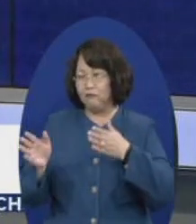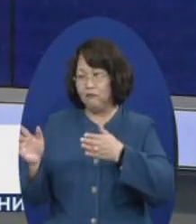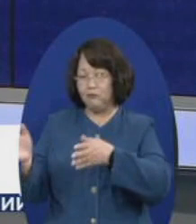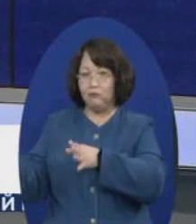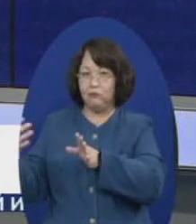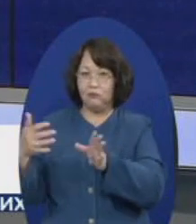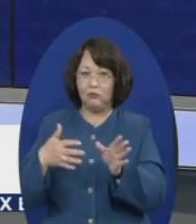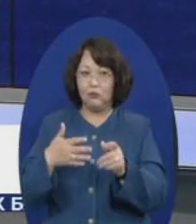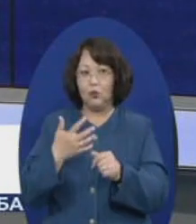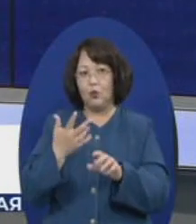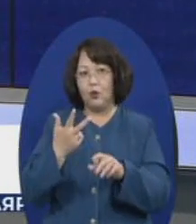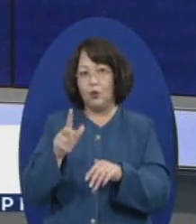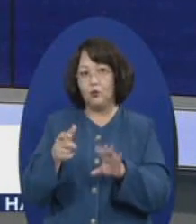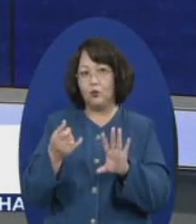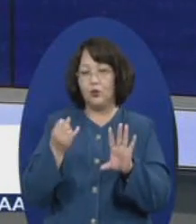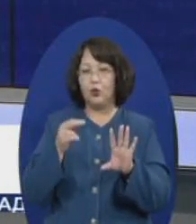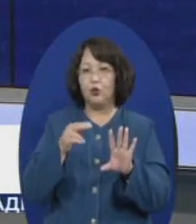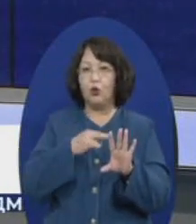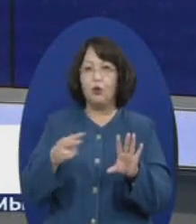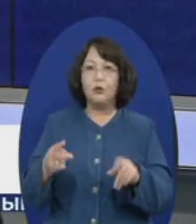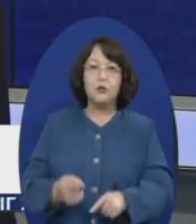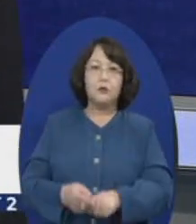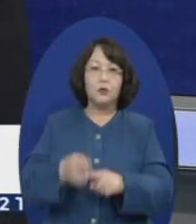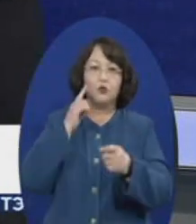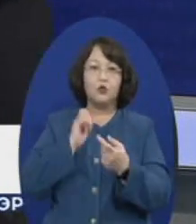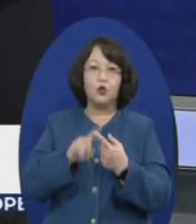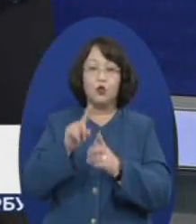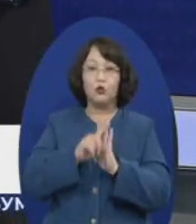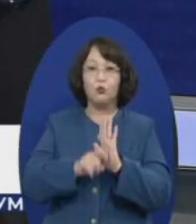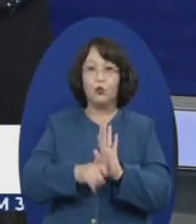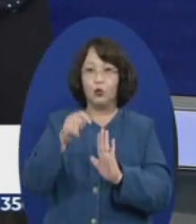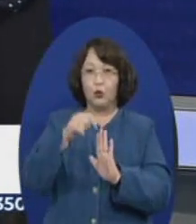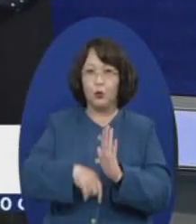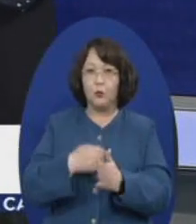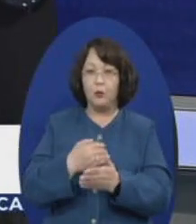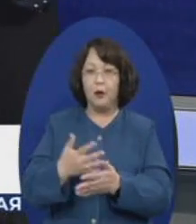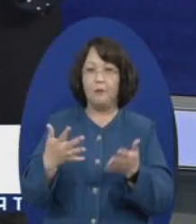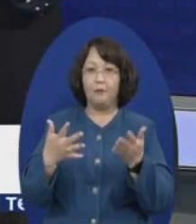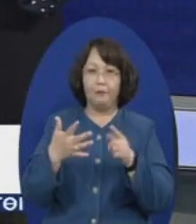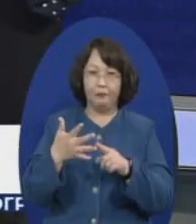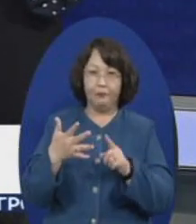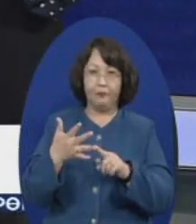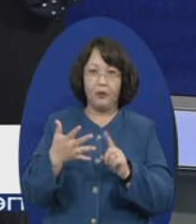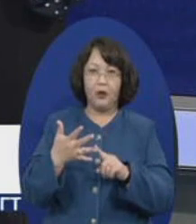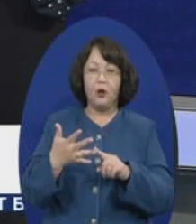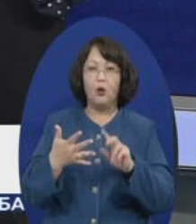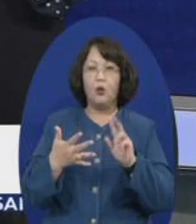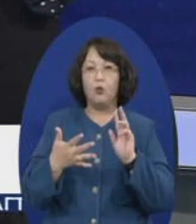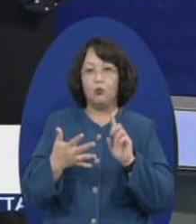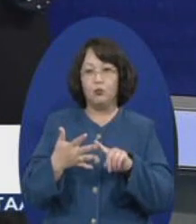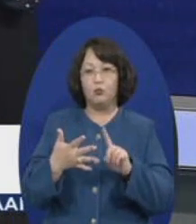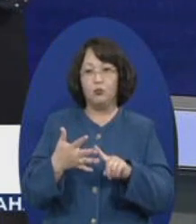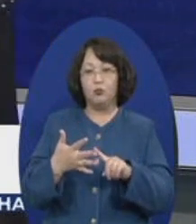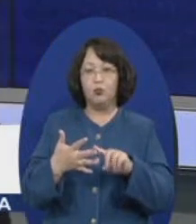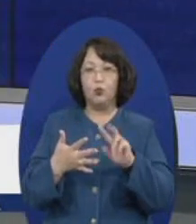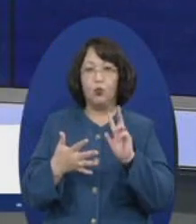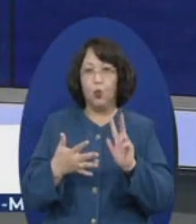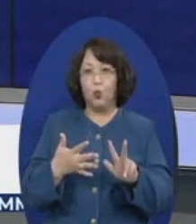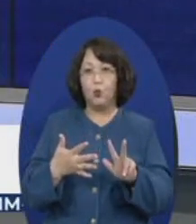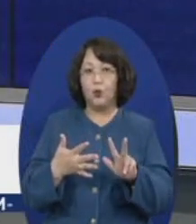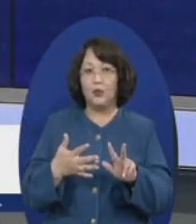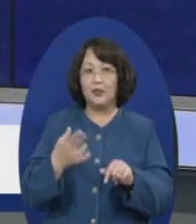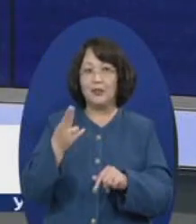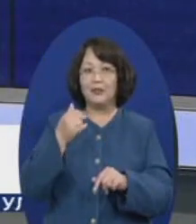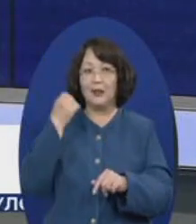сая тонноос нэмэгдүүлэх ийм зорилго төсөл хөтөлбөр тусаж байгаа. За, гуравдугаар цахилгаан хангамж. Мэдээж хэрэг цогцлбор ашиглалтанд